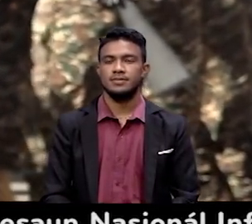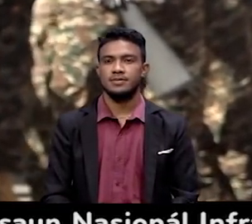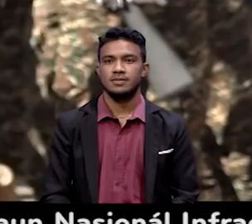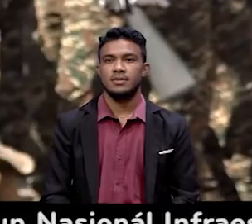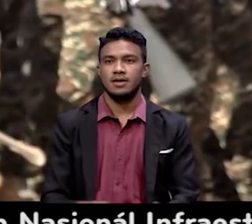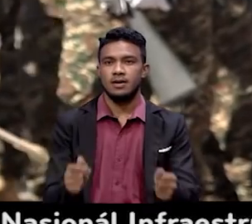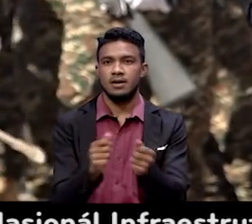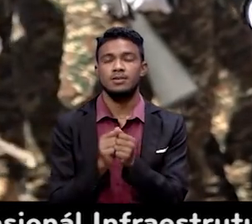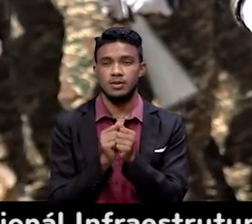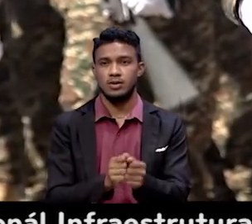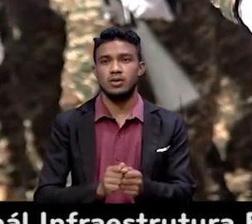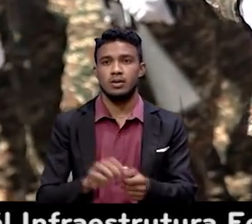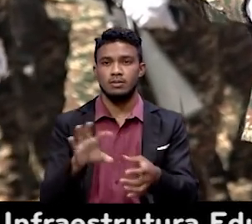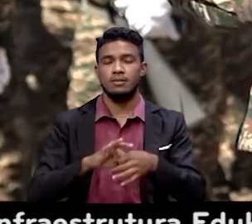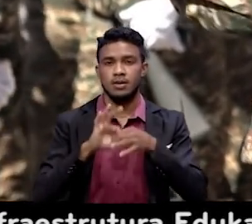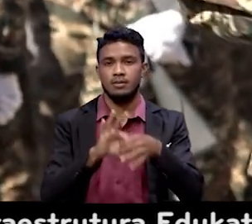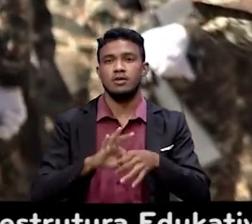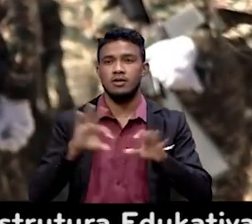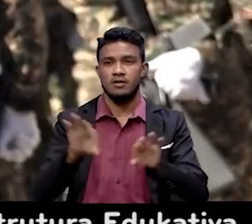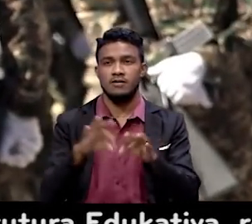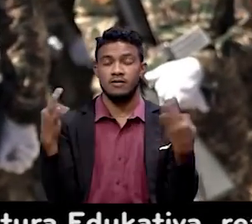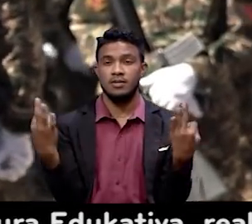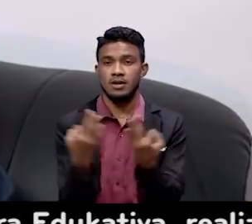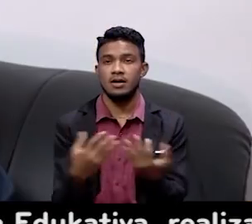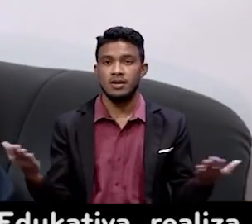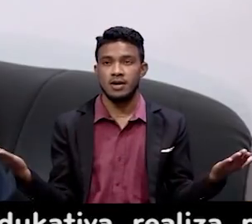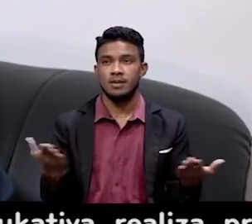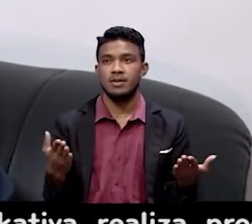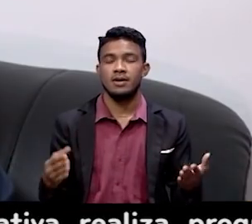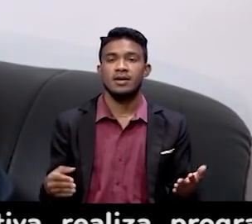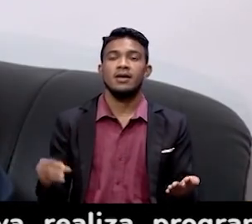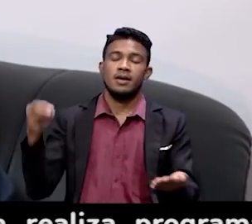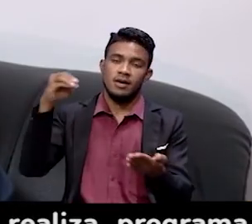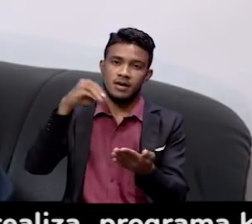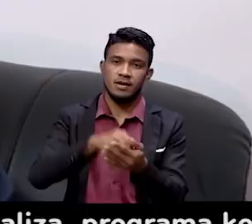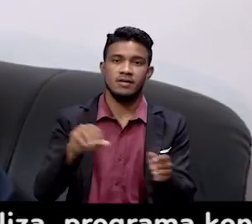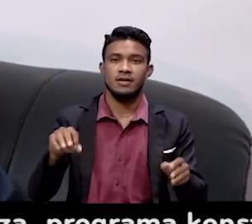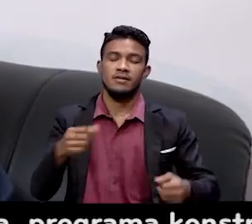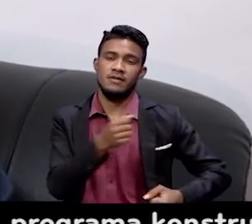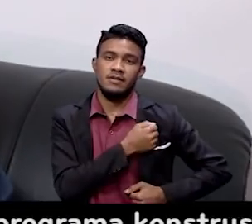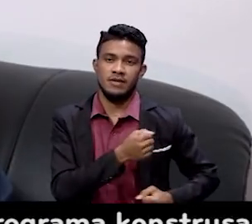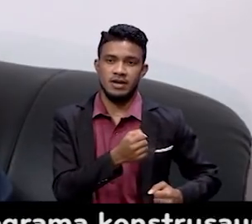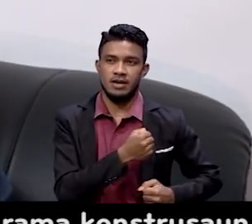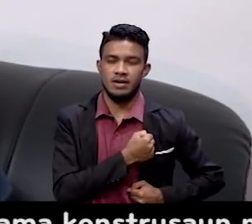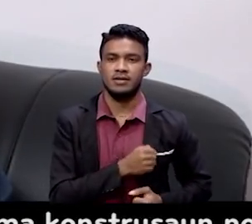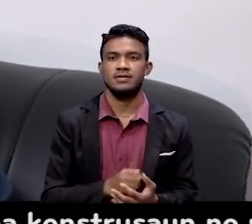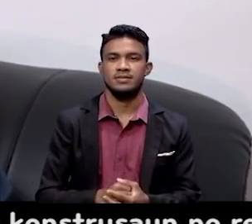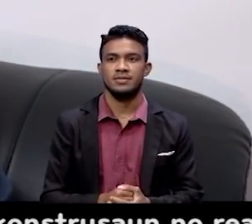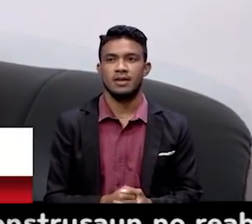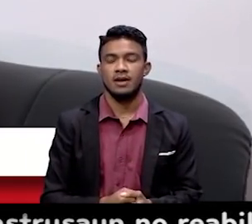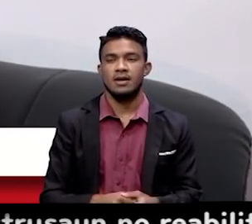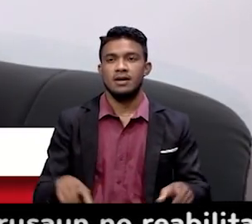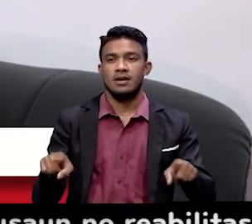Total, membro família nebe haro parte falintil, FDTL, falintil, ne